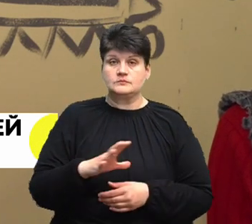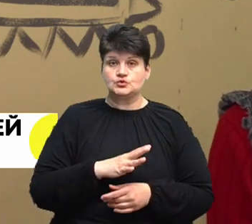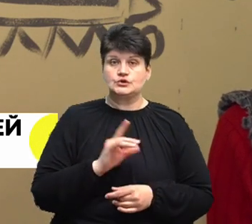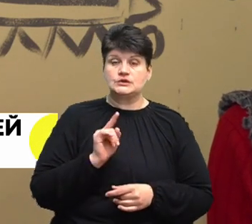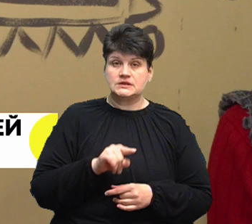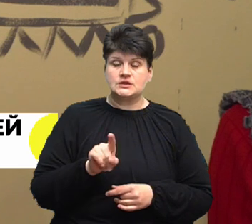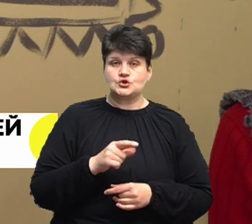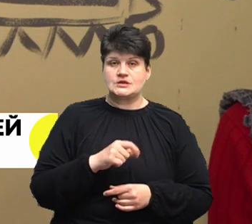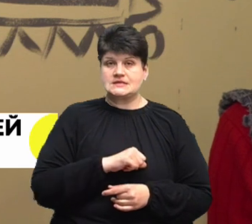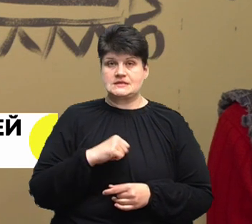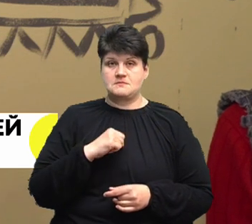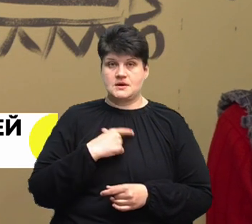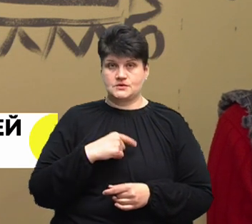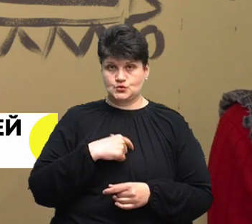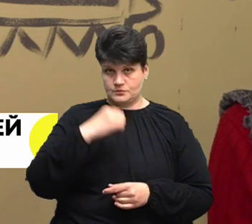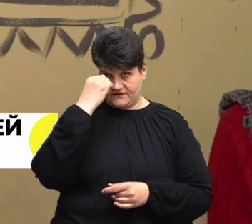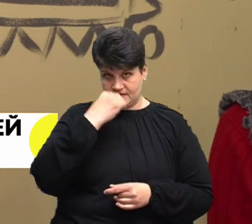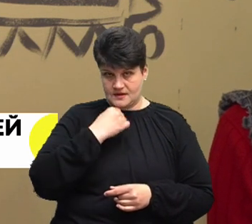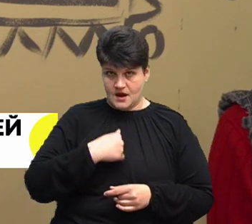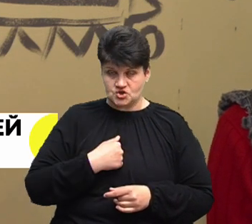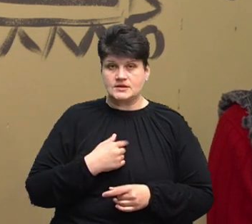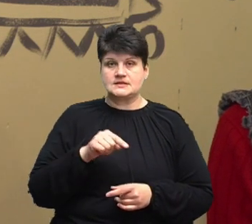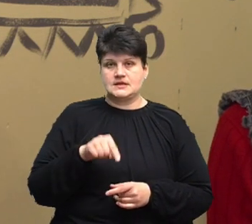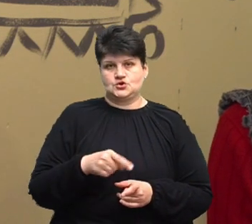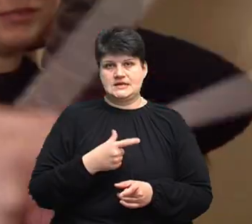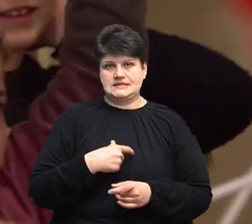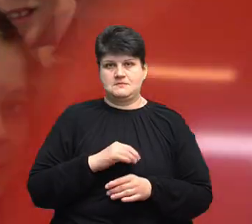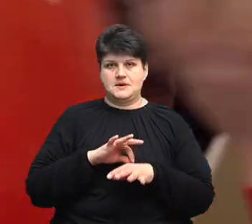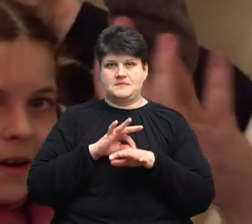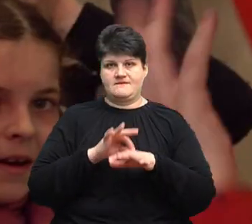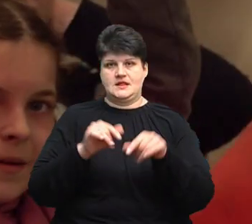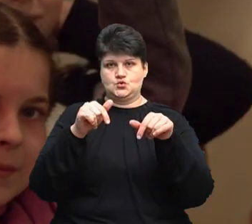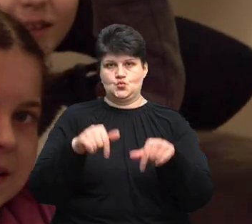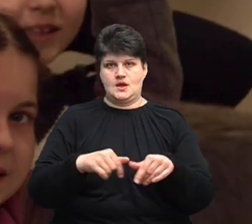собі сама вдячна за те, що я себе сюди привела.